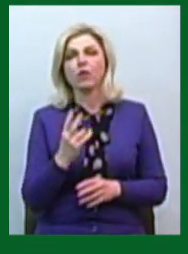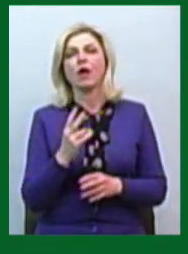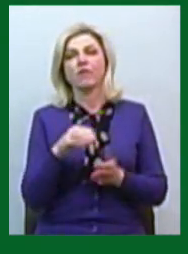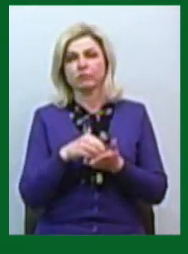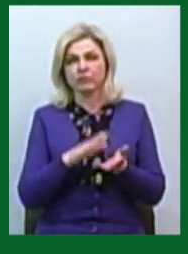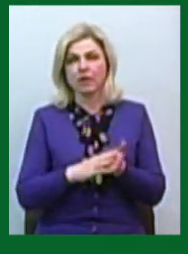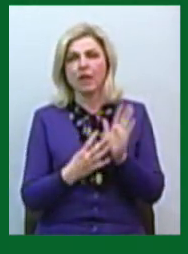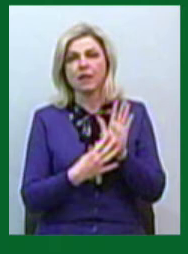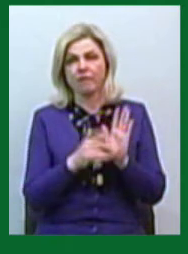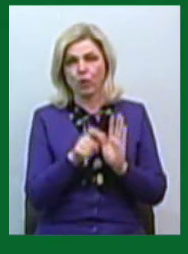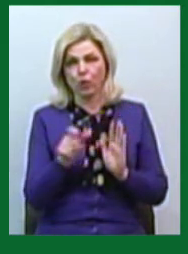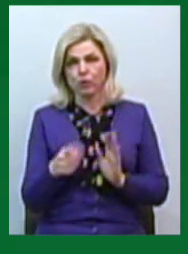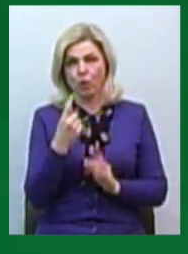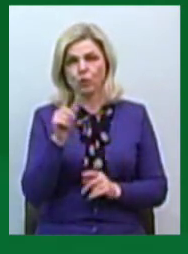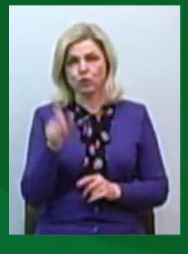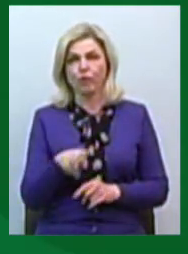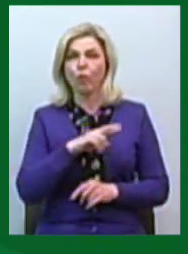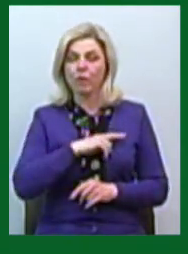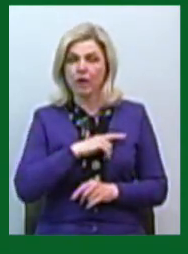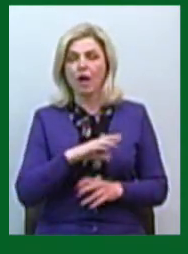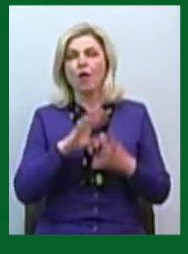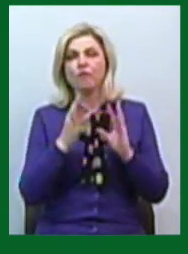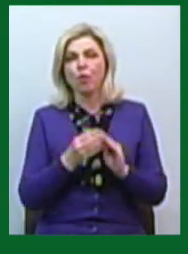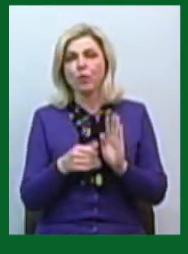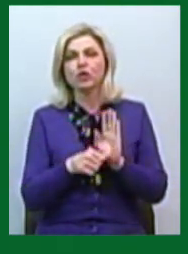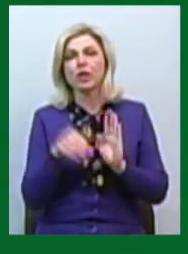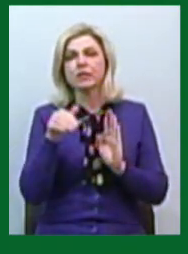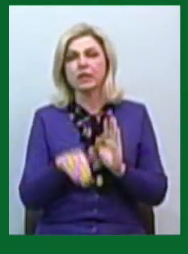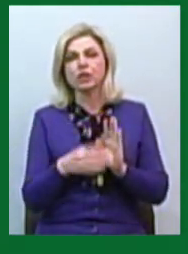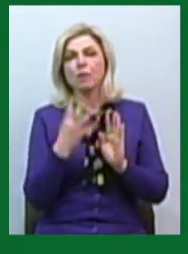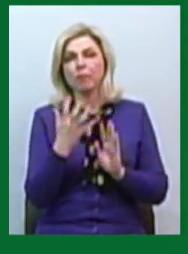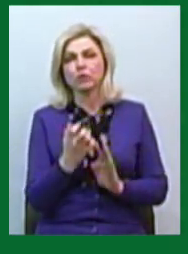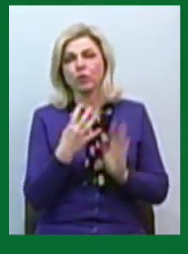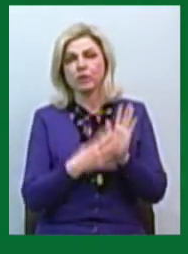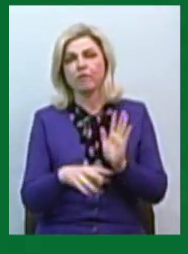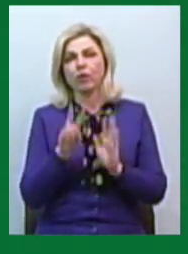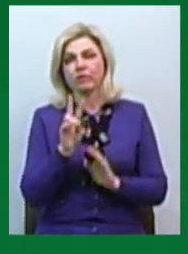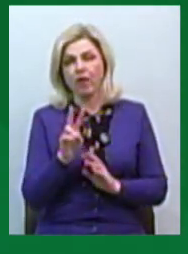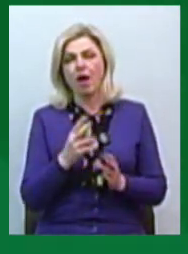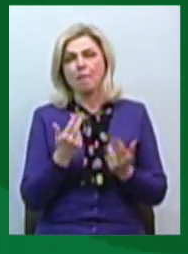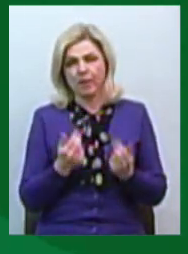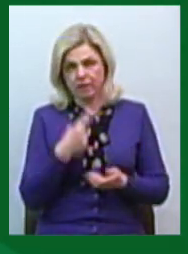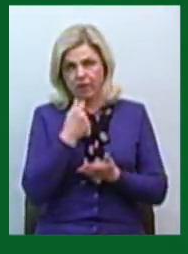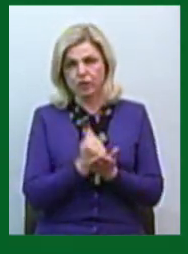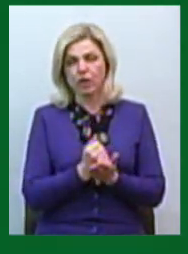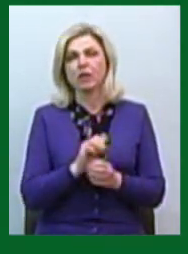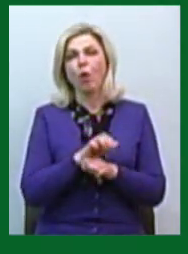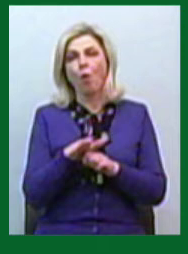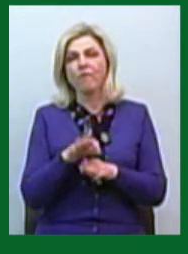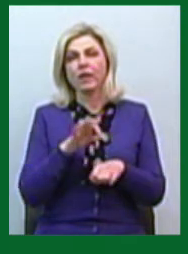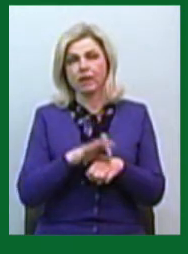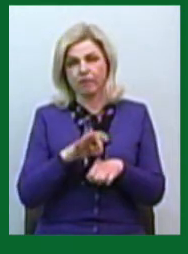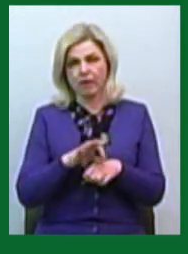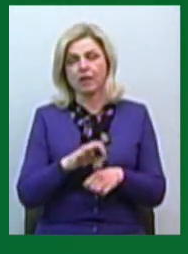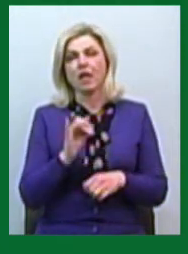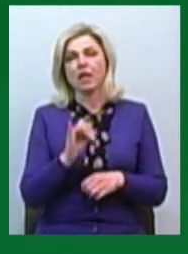коронавірусом. Одна людина померла. Загалом в Україні 6592 лабораторно підтверджені випадки COVID-19. З них